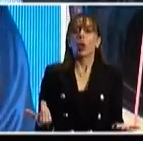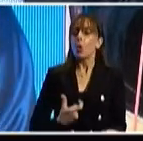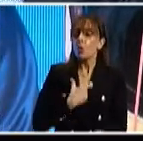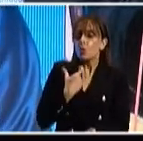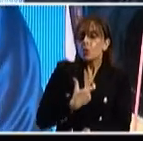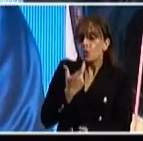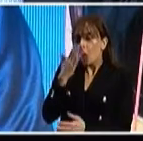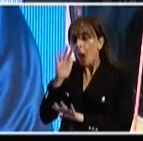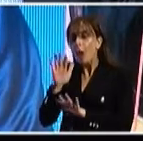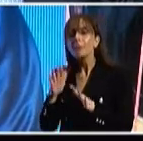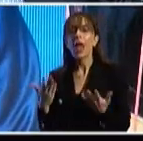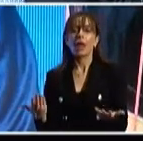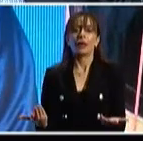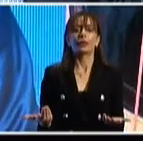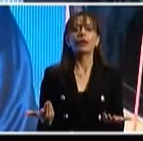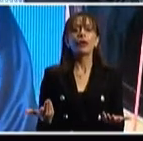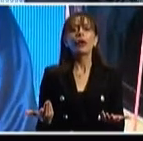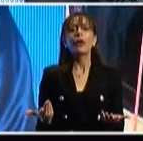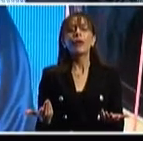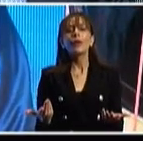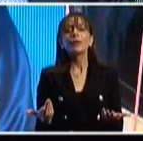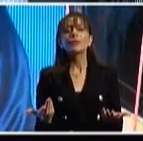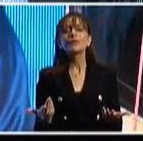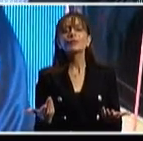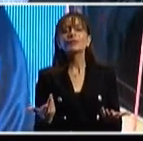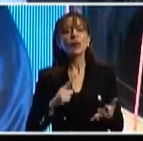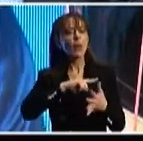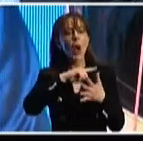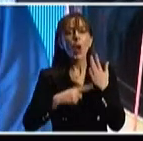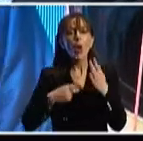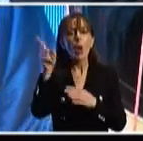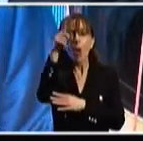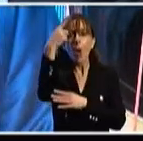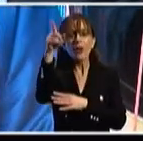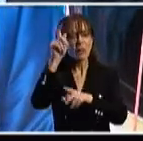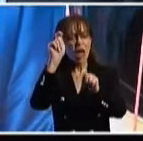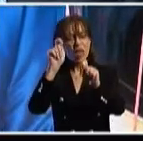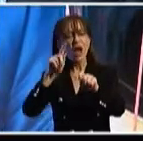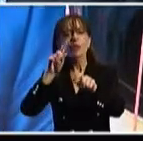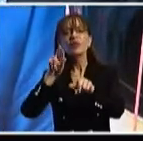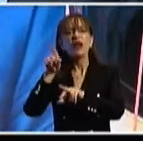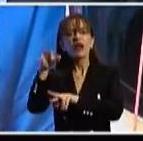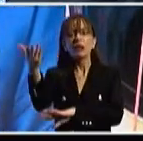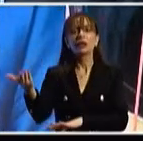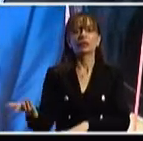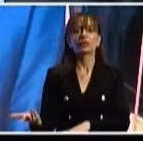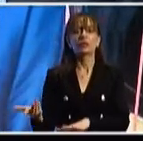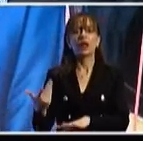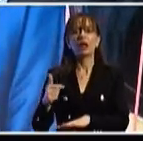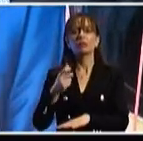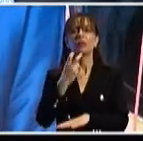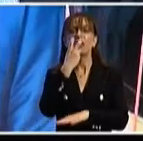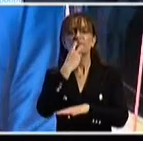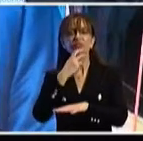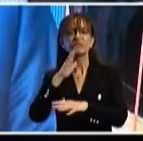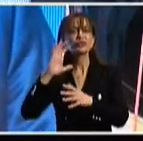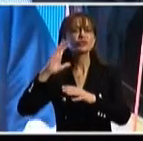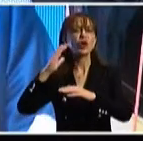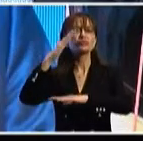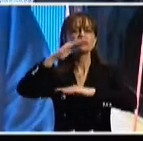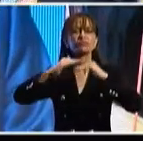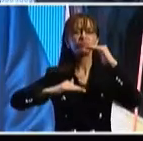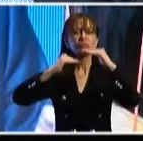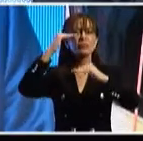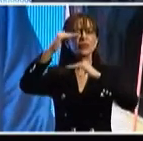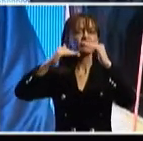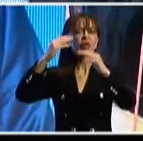umutlanacak ve mevcut işte yönetimin yaptığı gibi geleceksiniz, üzerine hafriyat dökeceksiniz. Emin olun dünyanın